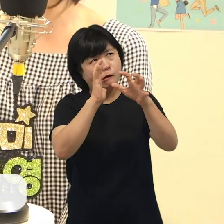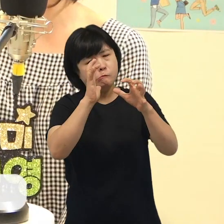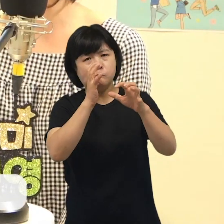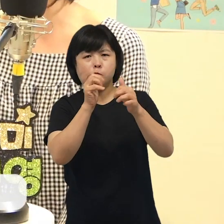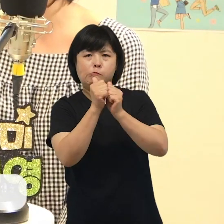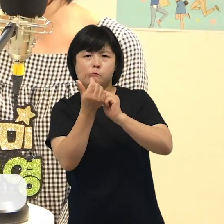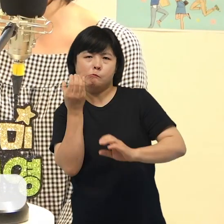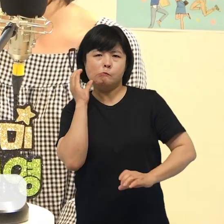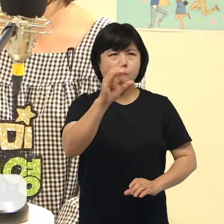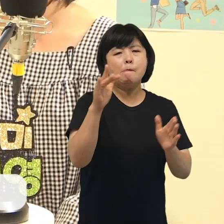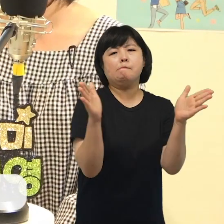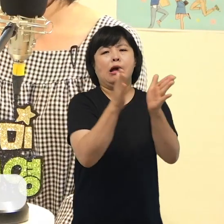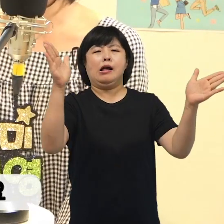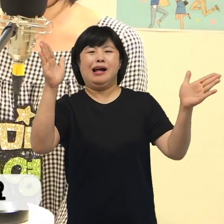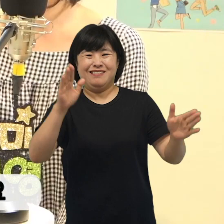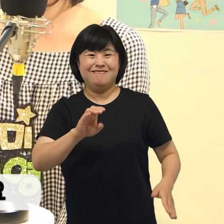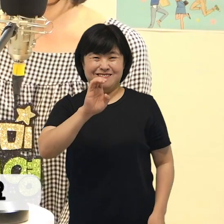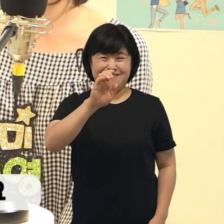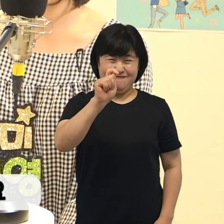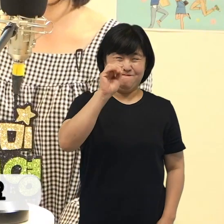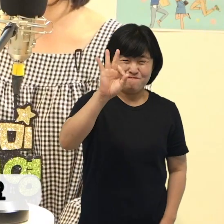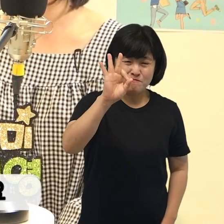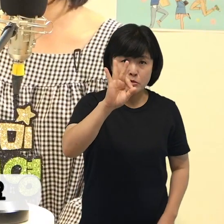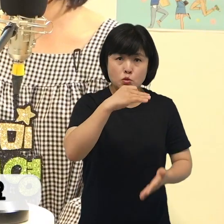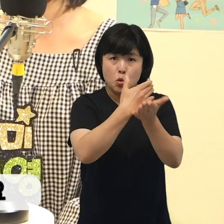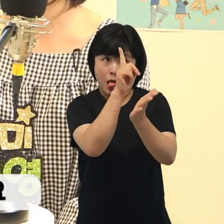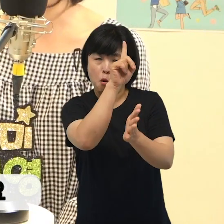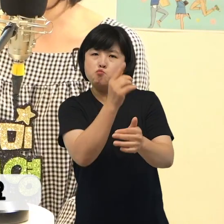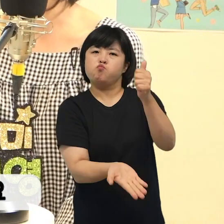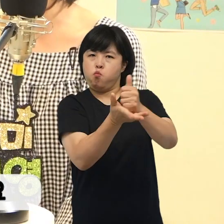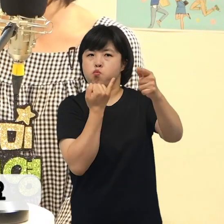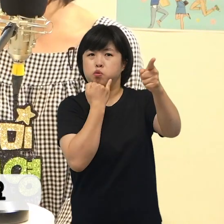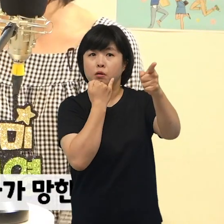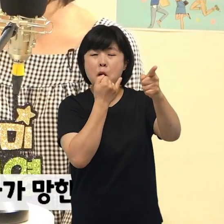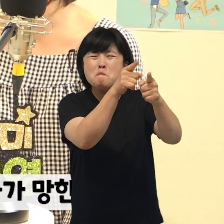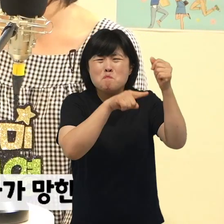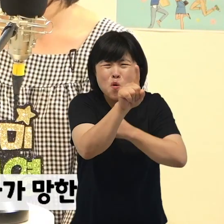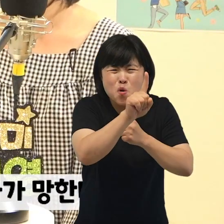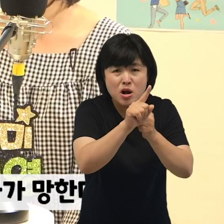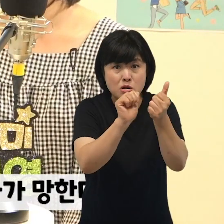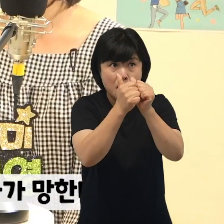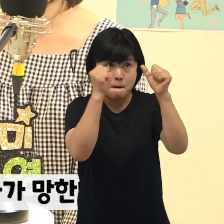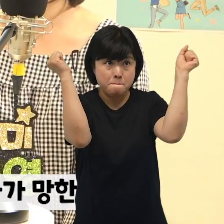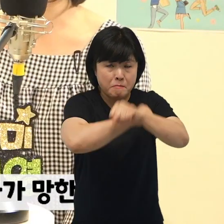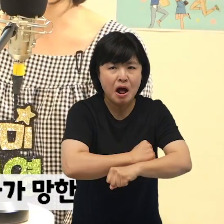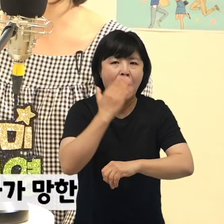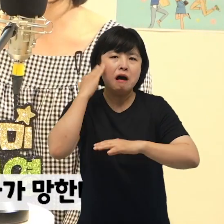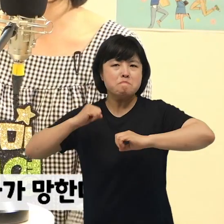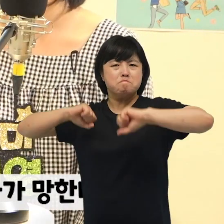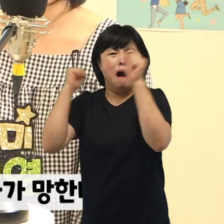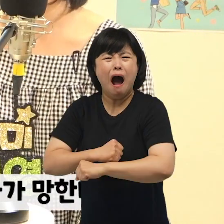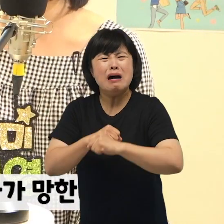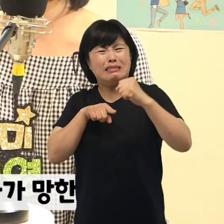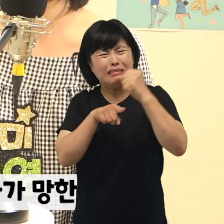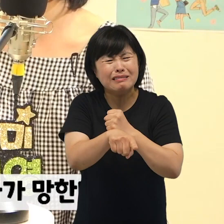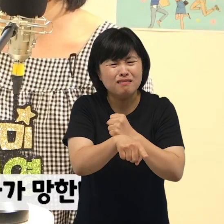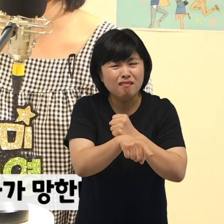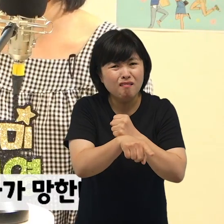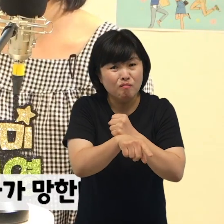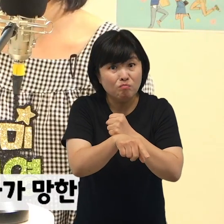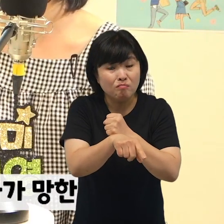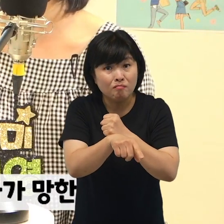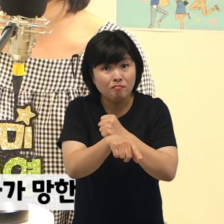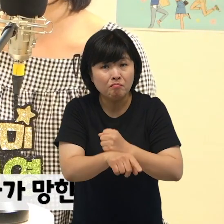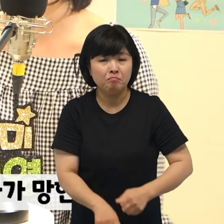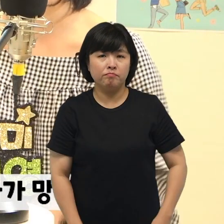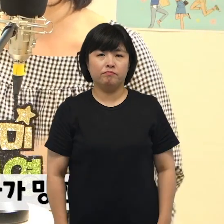주식을 시작하게 됐는데 ETF라는 종목을 추천을 받았어요. 이게 ETF가 뭐냐면 이 주식이